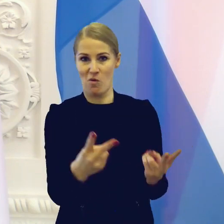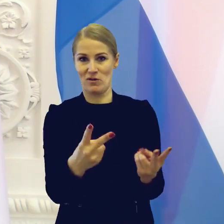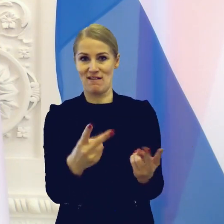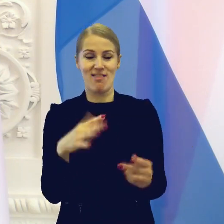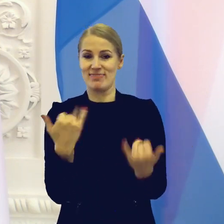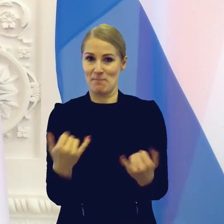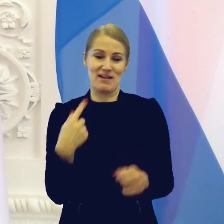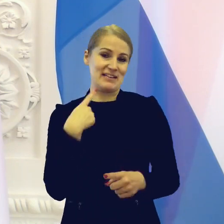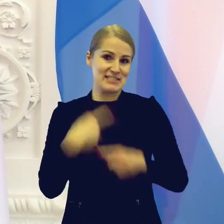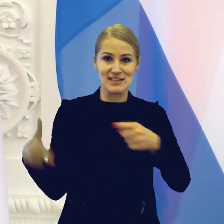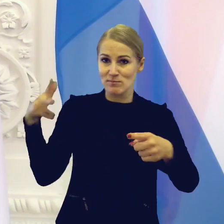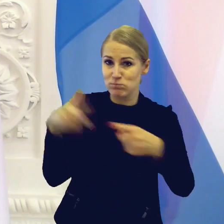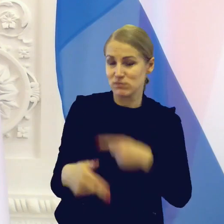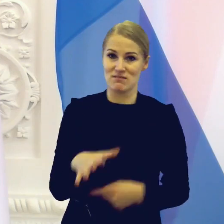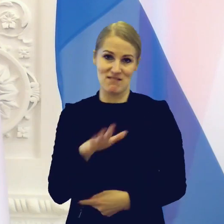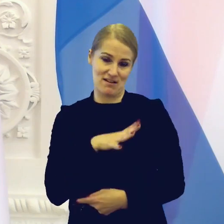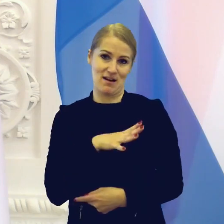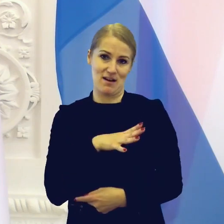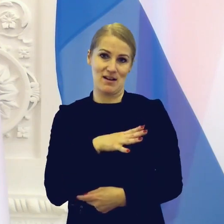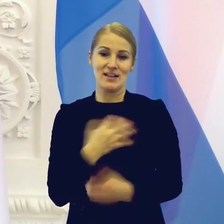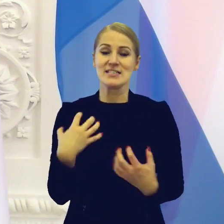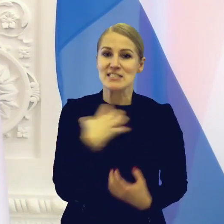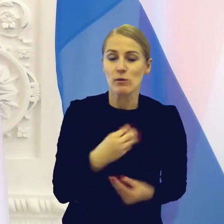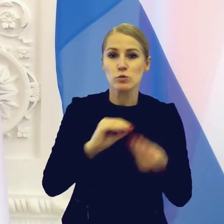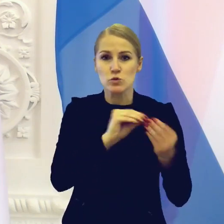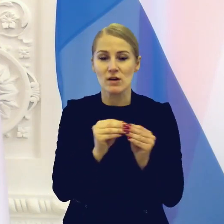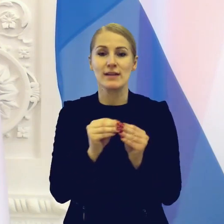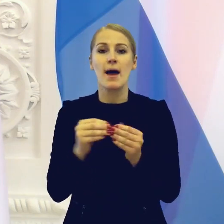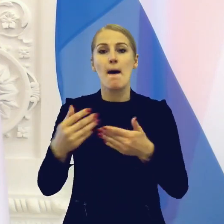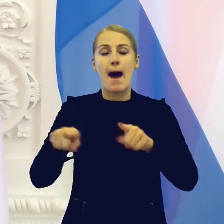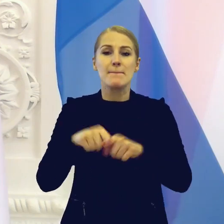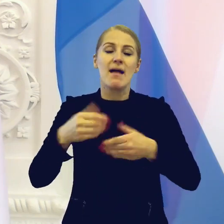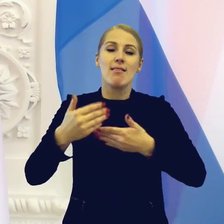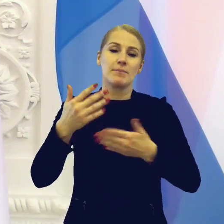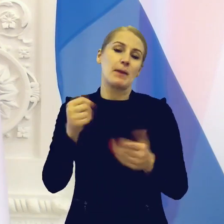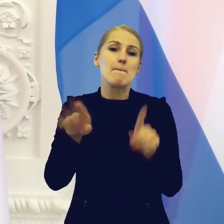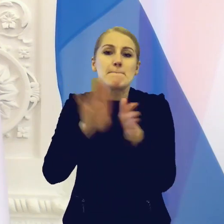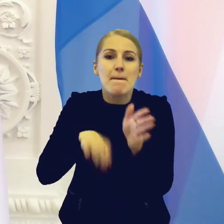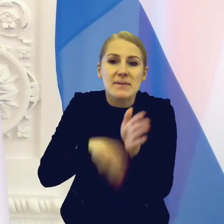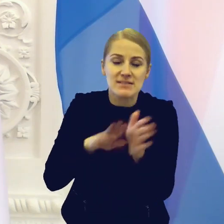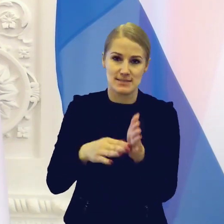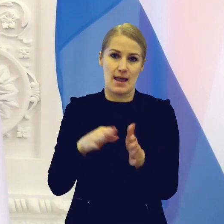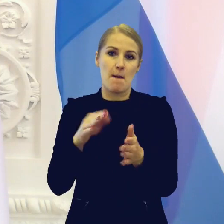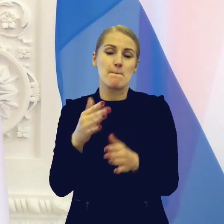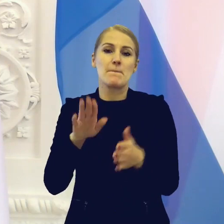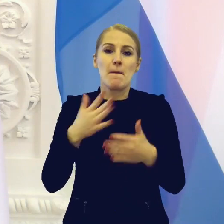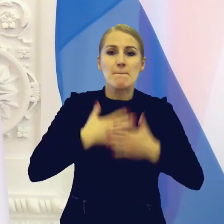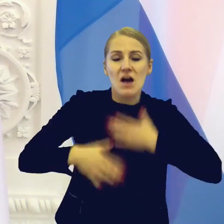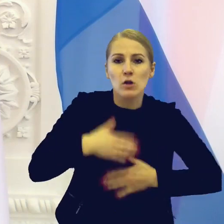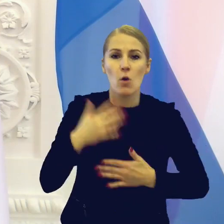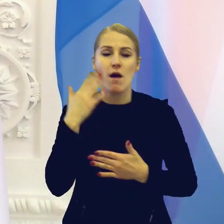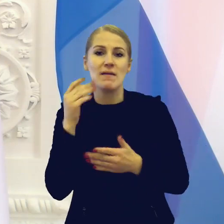energijos. Tą sako ir Vokietija, ir Prancūzija, ir valstybės rytų Europoje. Taip, mes turime tą padaryti kiek galima